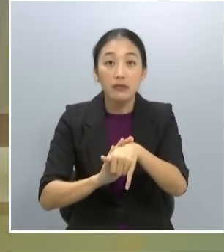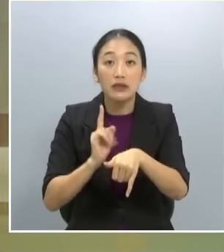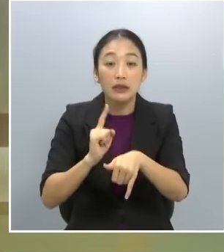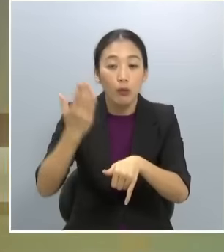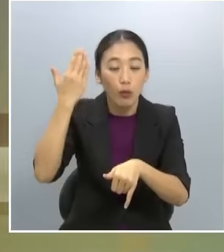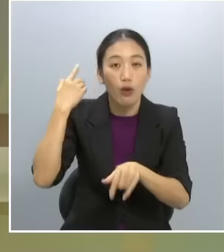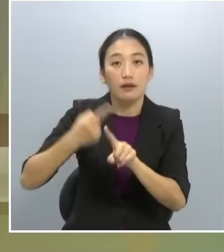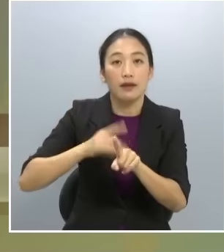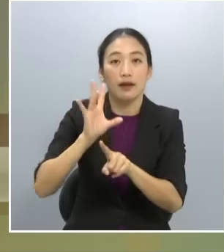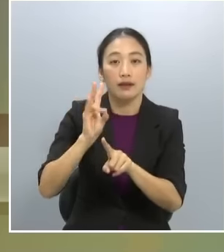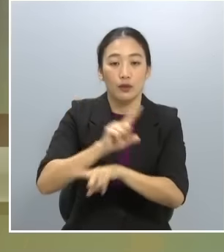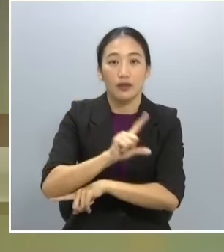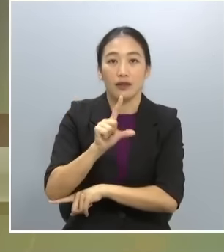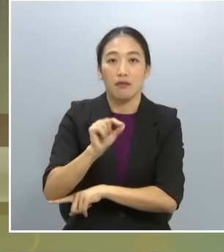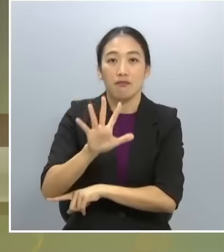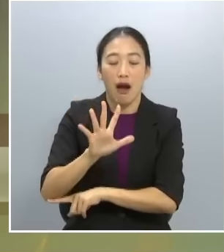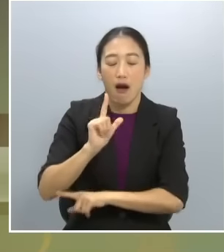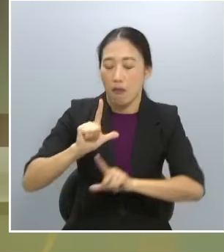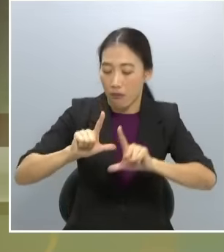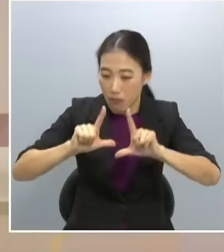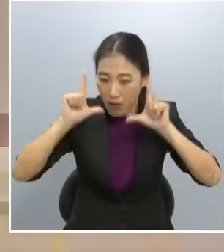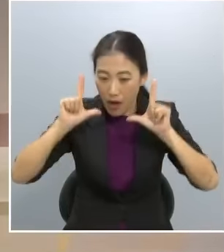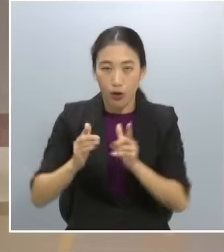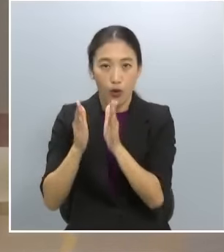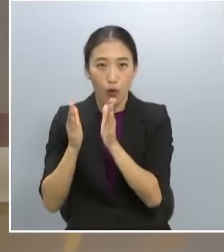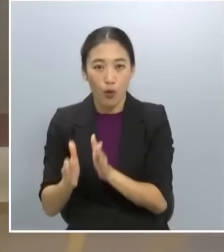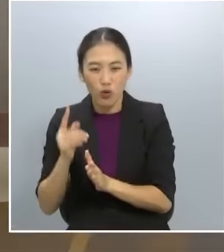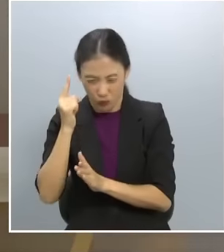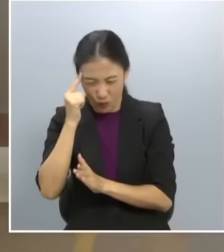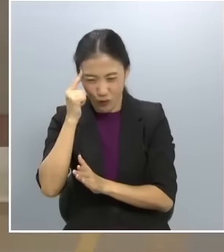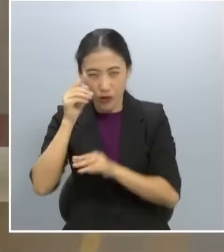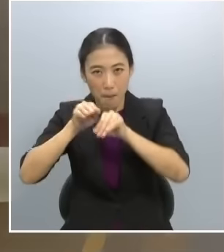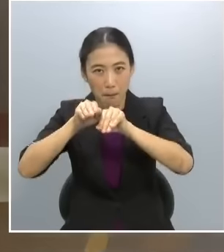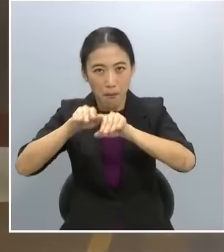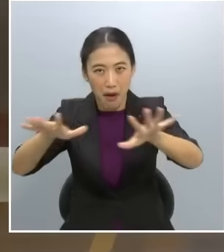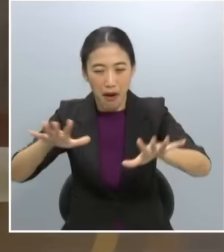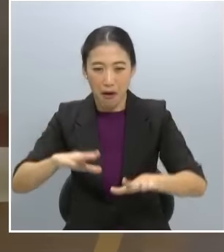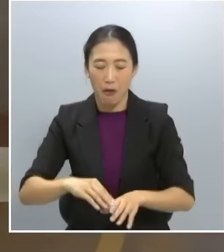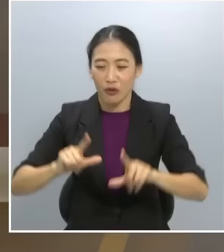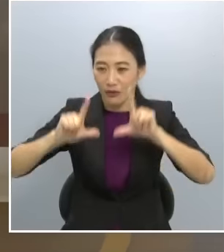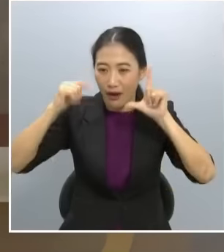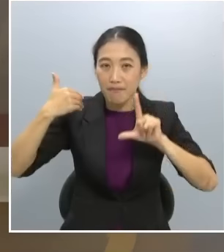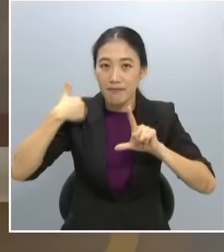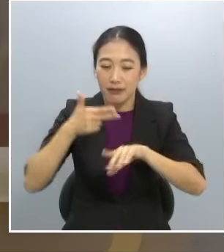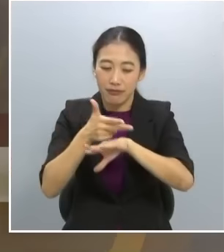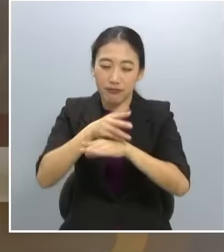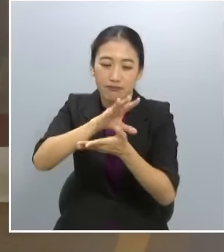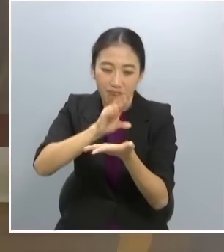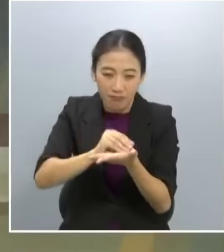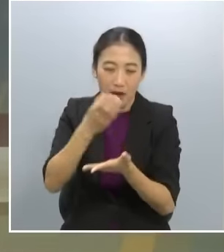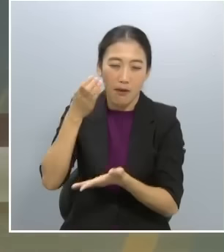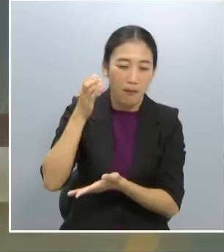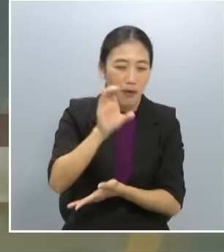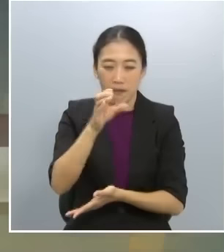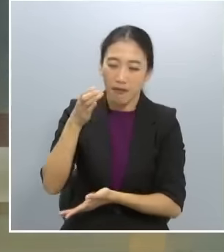งพลังความโด่งดังเลยก็เลยแชร์บรรดารูปภาพวิดีโอและมีมของหมูเด้งไม่หยุดหย่อนทำให้บัญชีสื่อสังคมออนไลน์ของสวนสัตว์มี followers เ